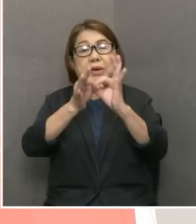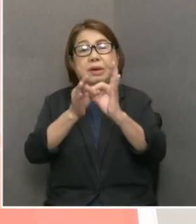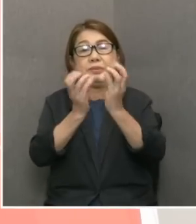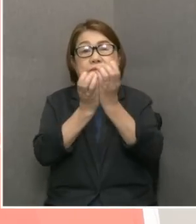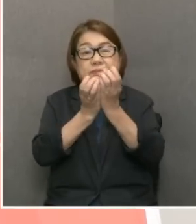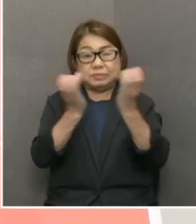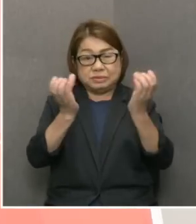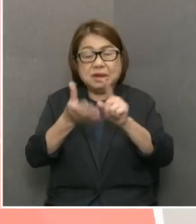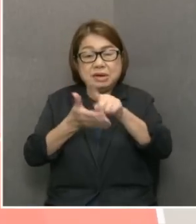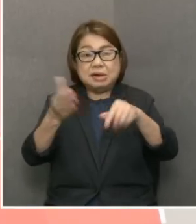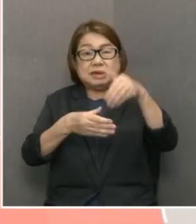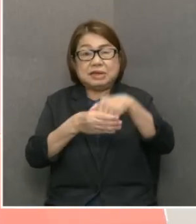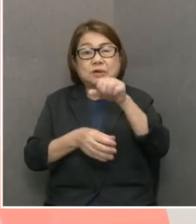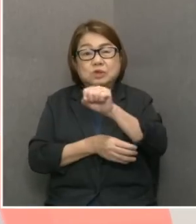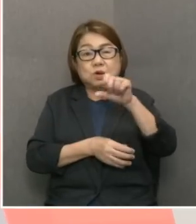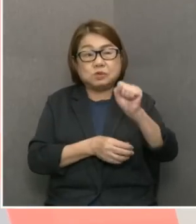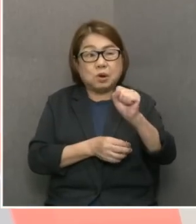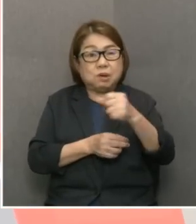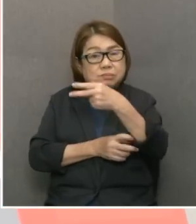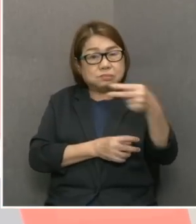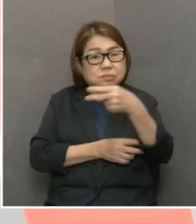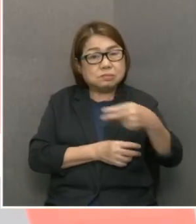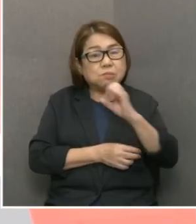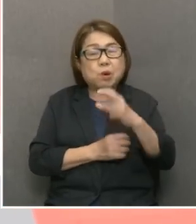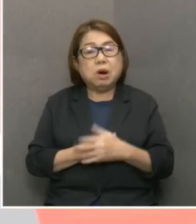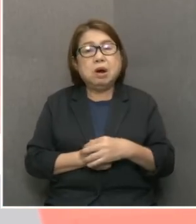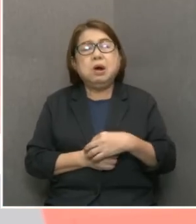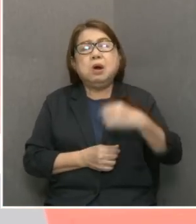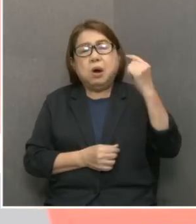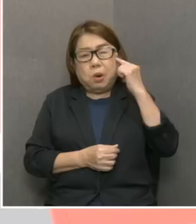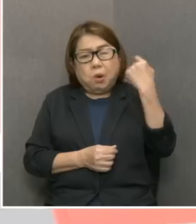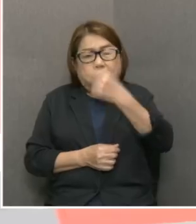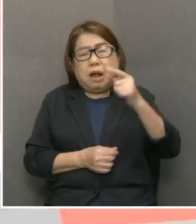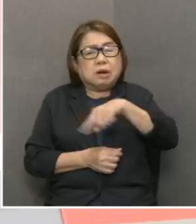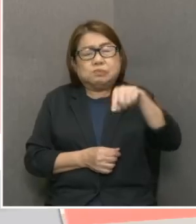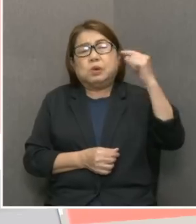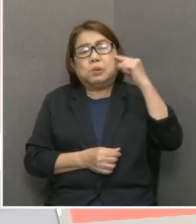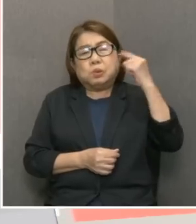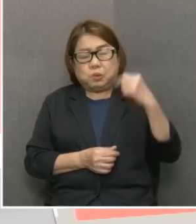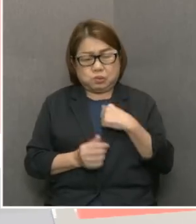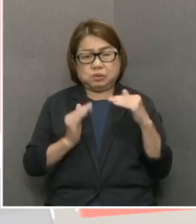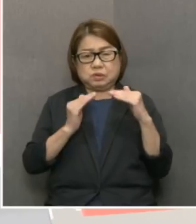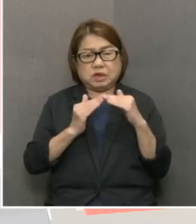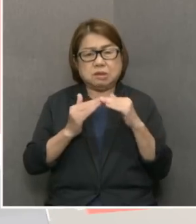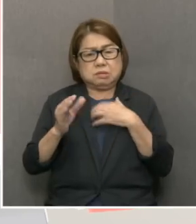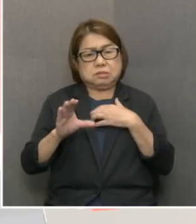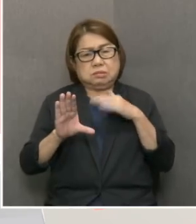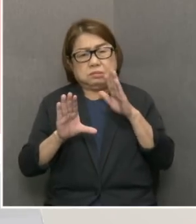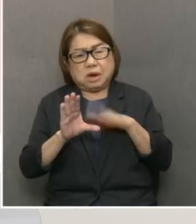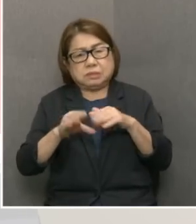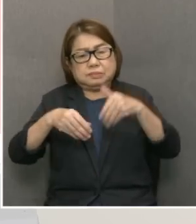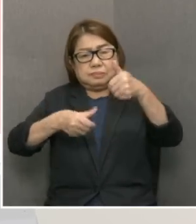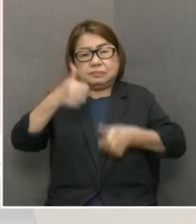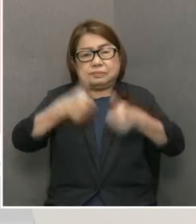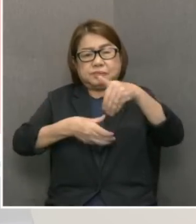ส.สระบุว่าผู้ใดรู้อยู่แล้วแล้วว่าตนไม่มีสิทธิ์สมัครรับเลือกตั้งเนื่องจากขาดคุณสมบัติหรือมีลักษณะ